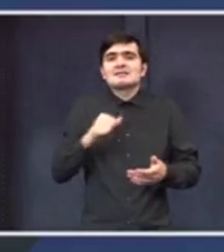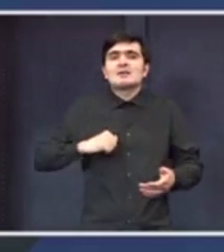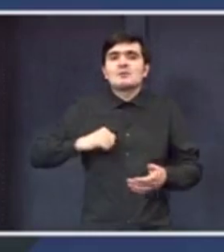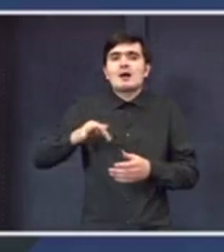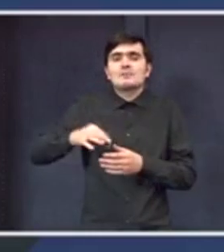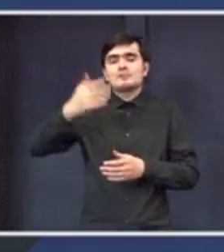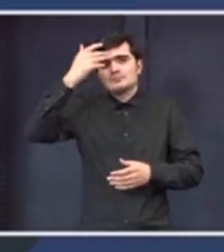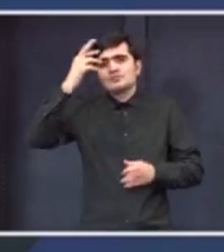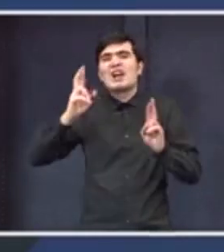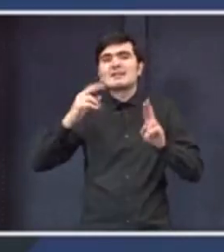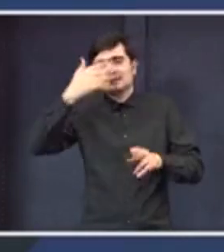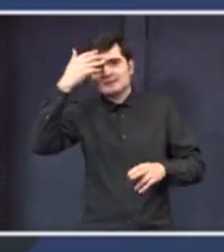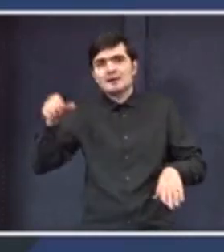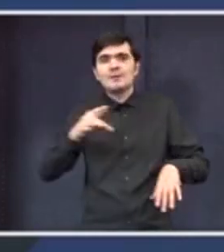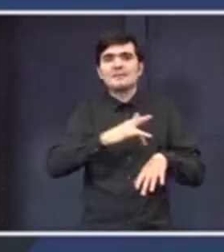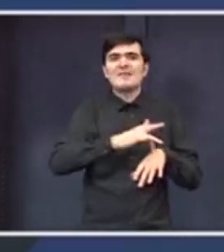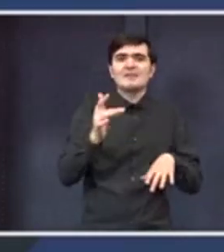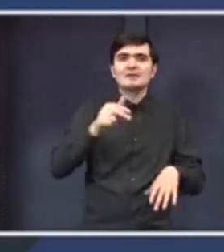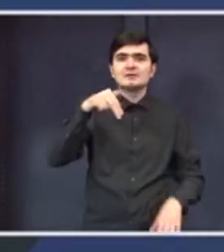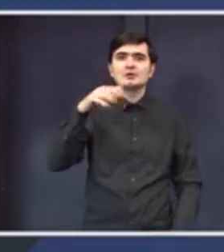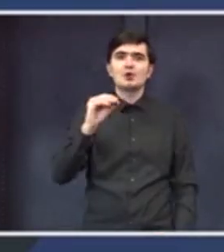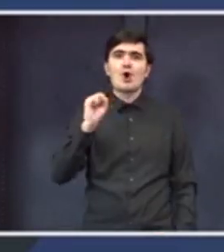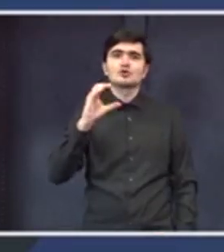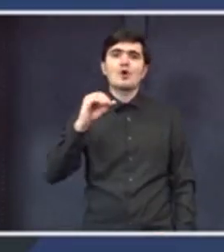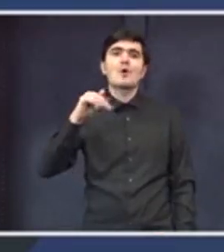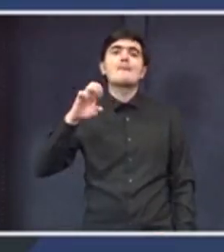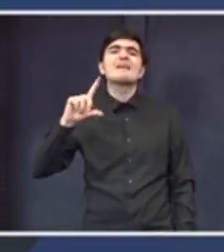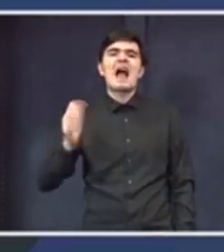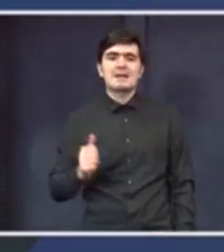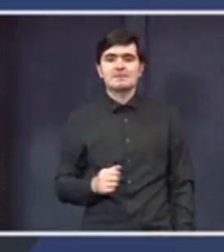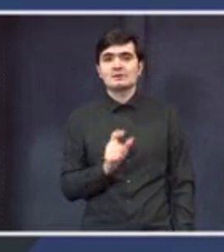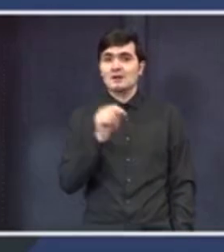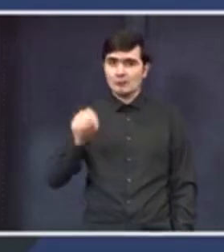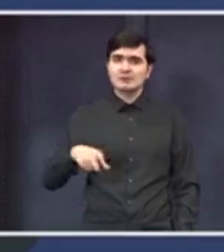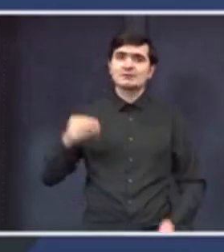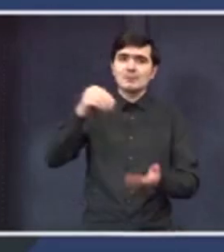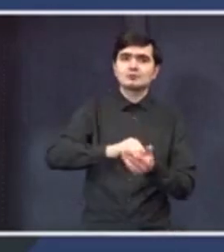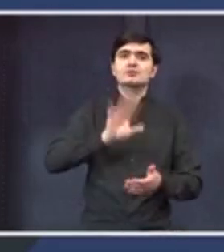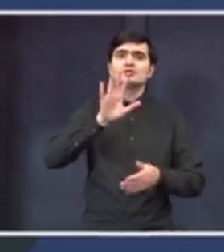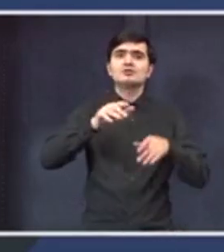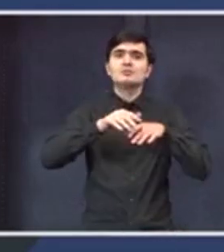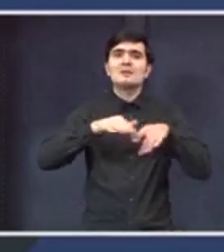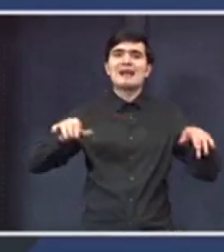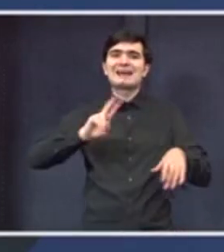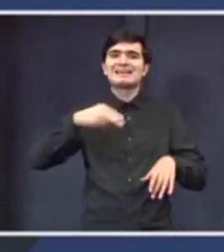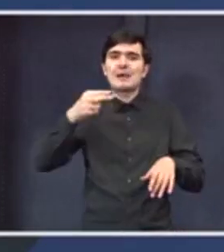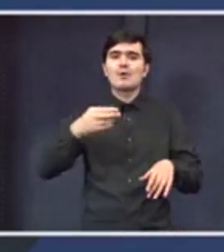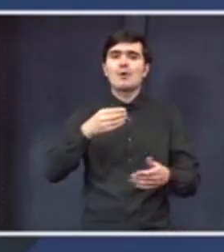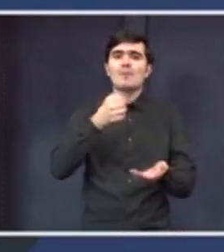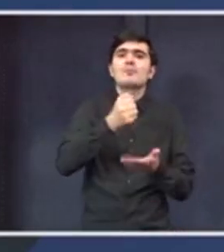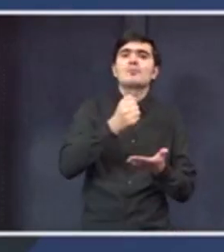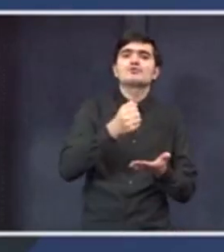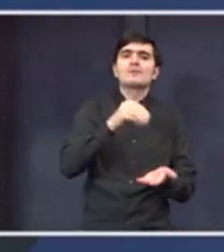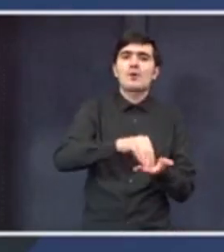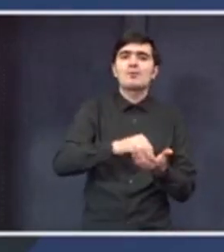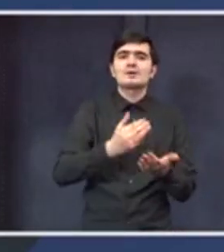infecții. Și de aceea în PNRR sunt incluse 2,5 miliarde de euro pentru construcția de spitale noi. Va fi și vom